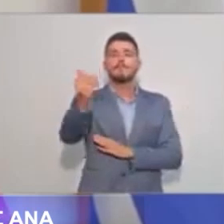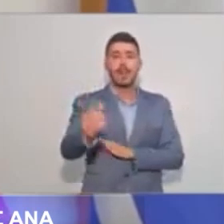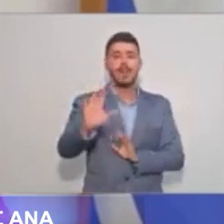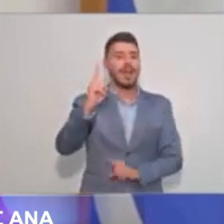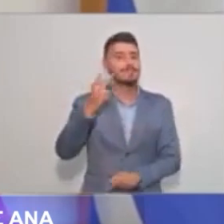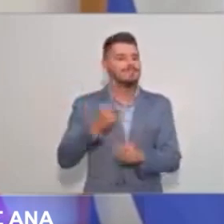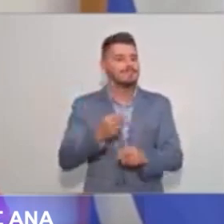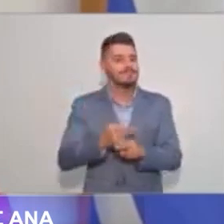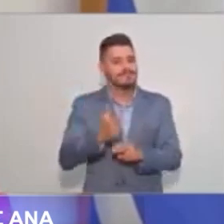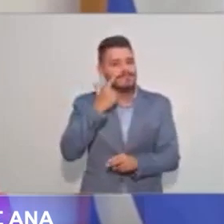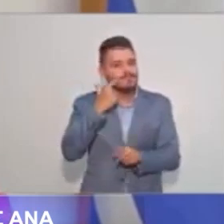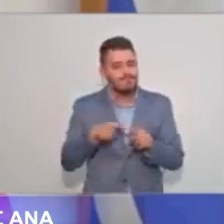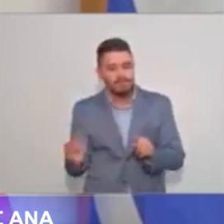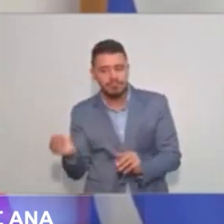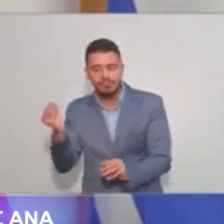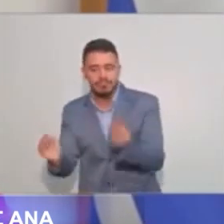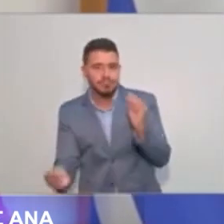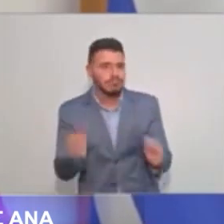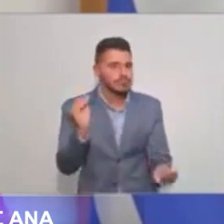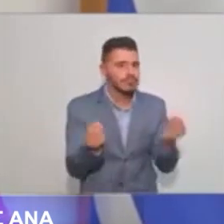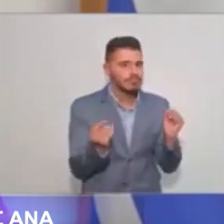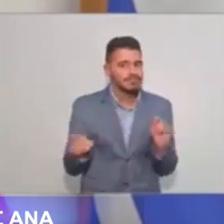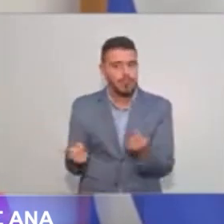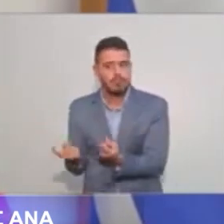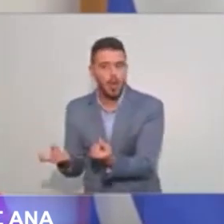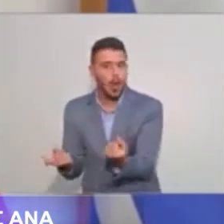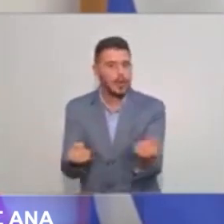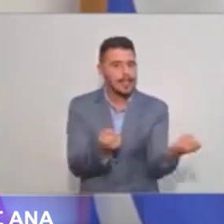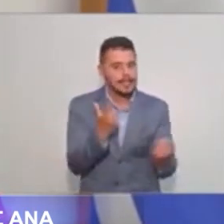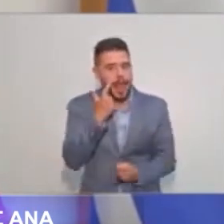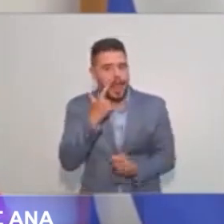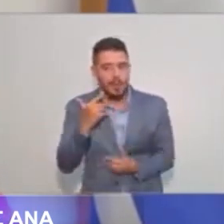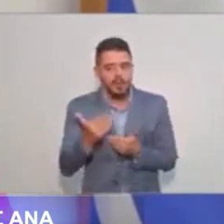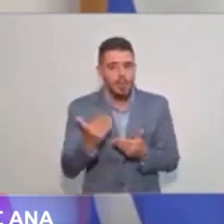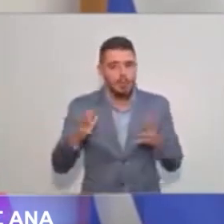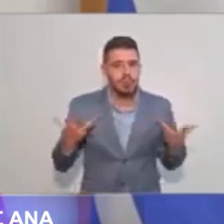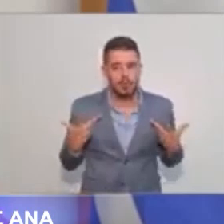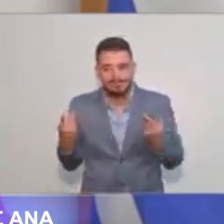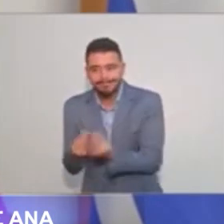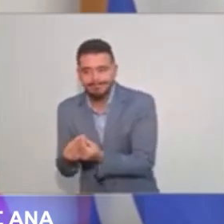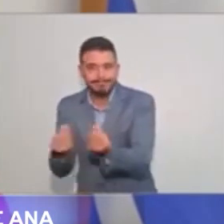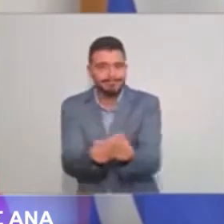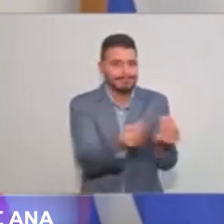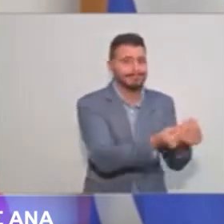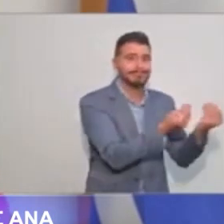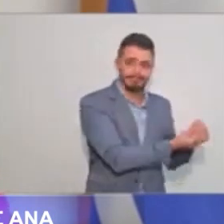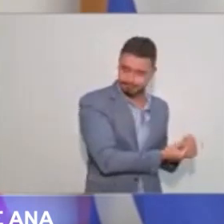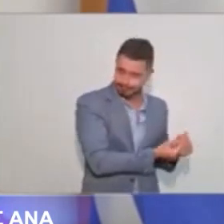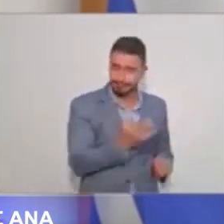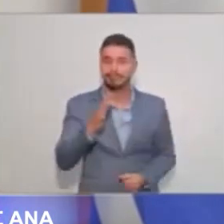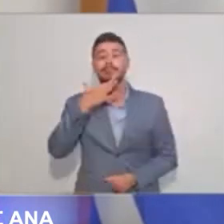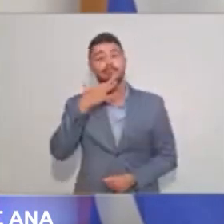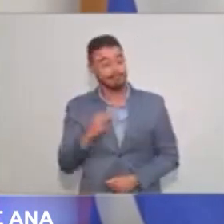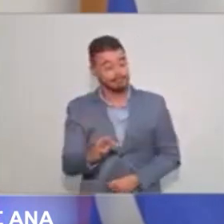προκλήσεις. Προκλήσεις που απαιτούν αποτελεσματικές λύσεις και άμεση ενέργεια. Γι' αυτό και στο Υπουργείο Τουρισμού μιλήσαμε από